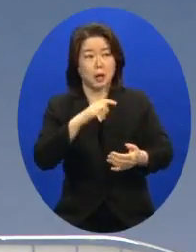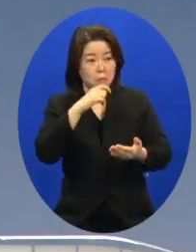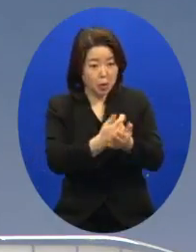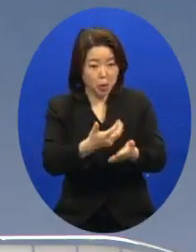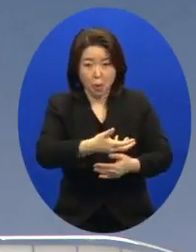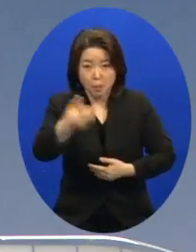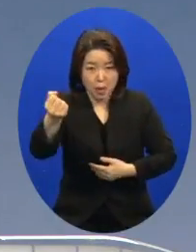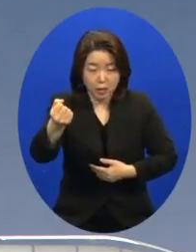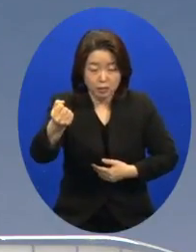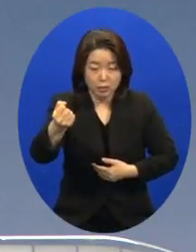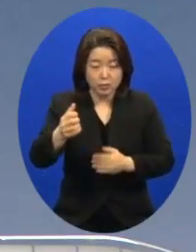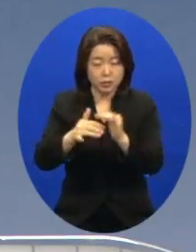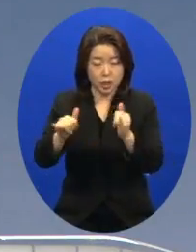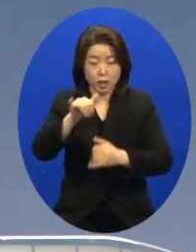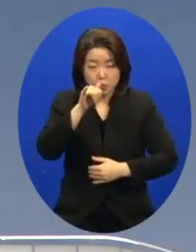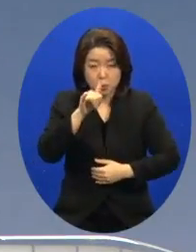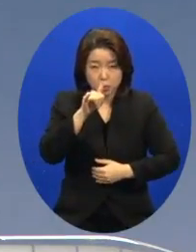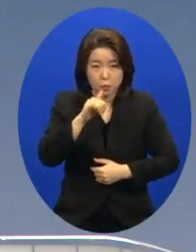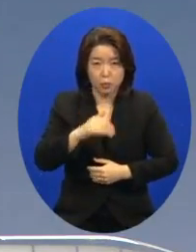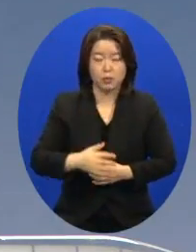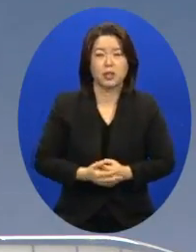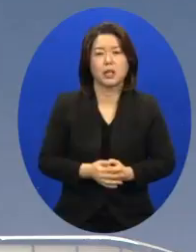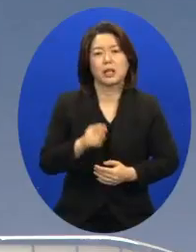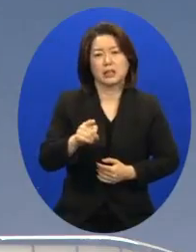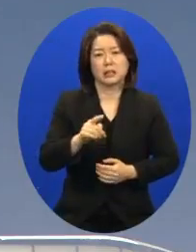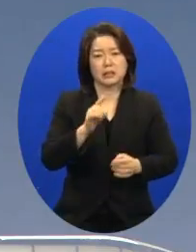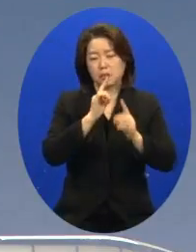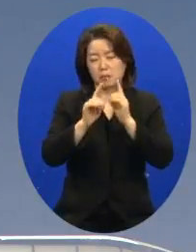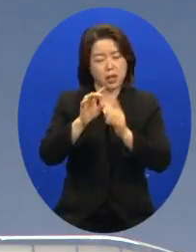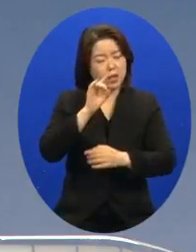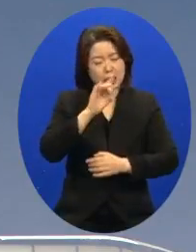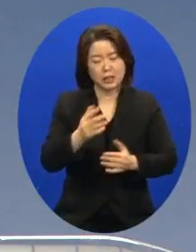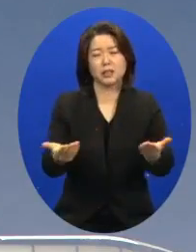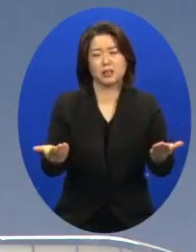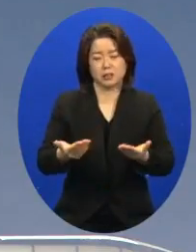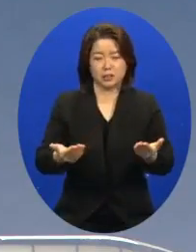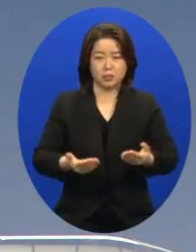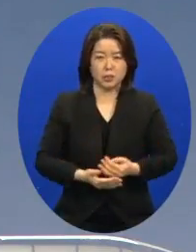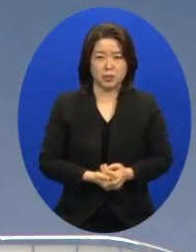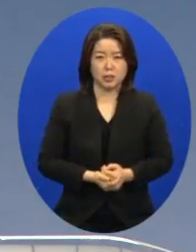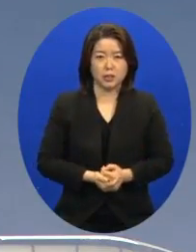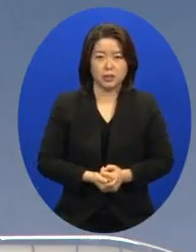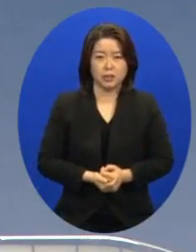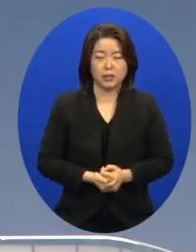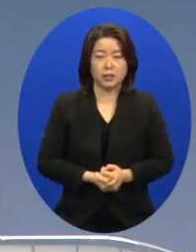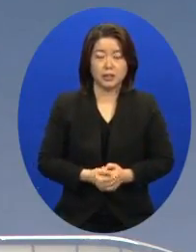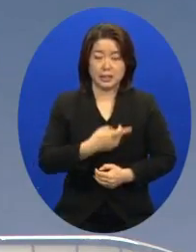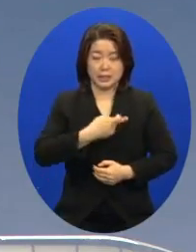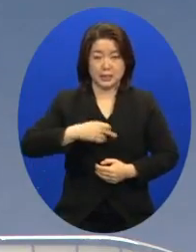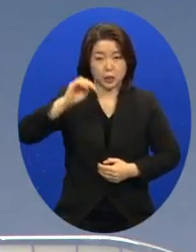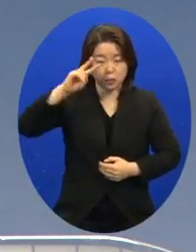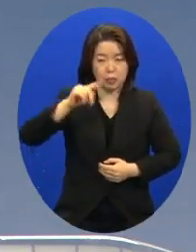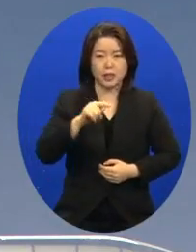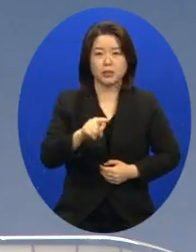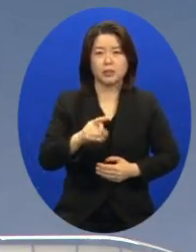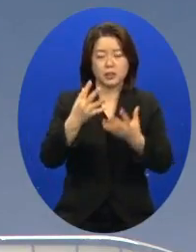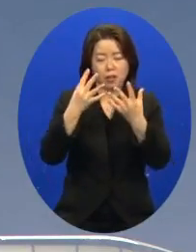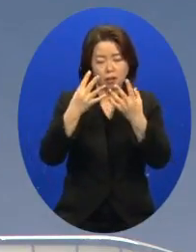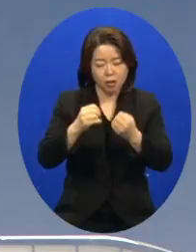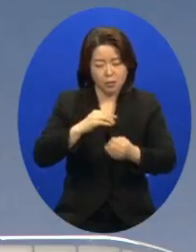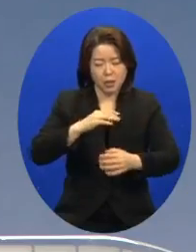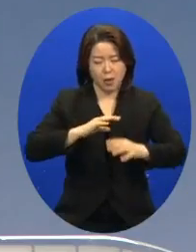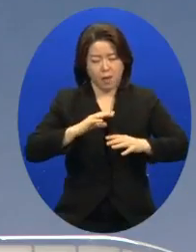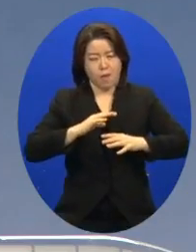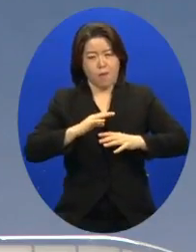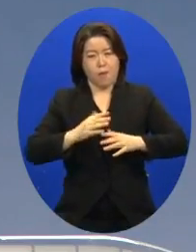빼앗는 자가 있다니 게 말이 안 되는 일이지요 사도 바울이 그것이 얼마나 무서운가